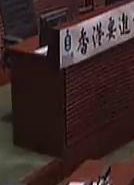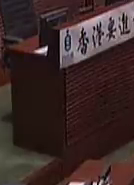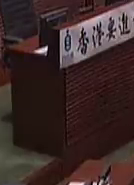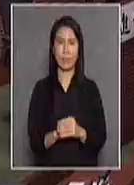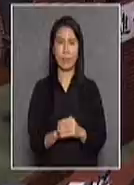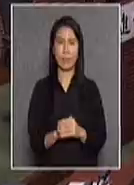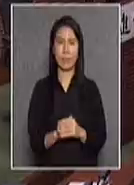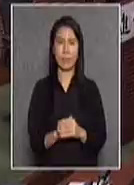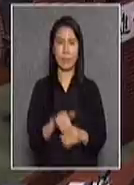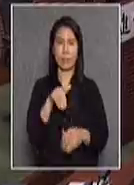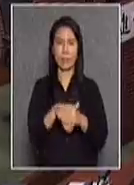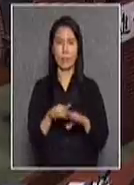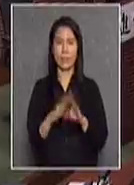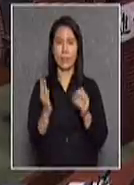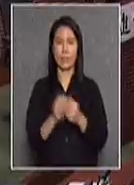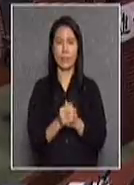開始表決。